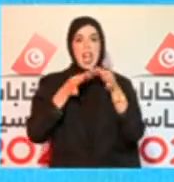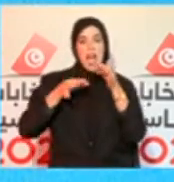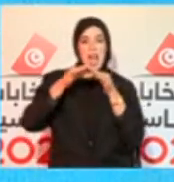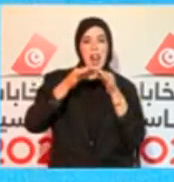بالامريكيه